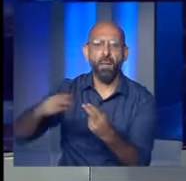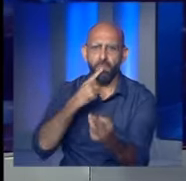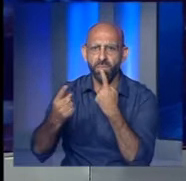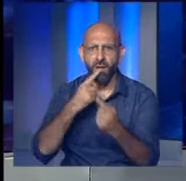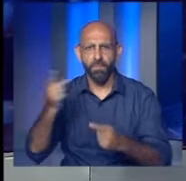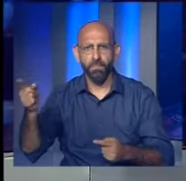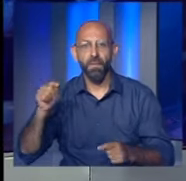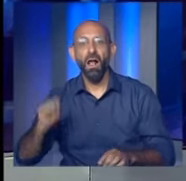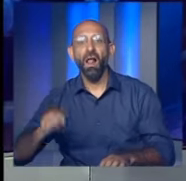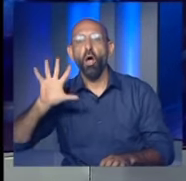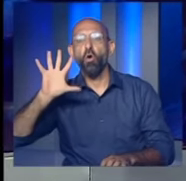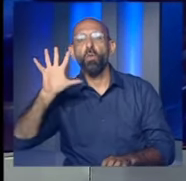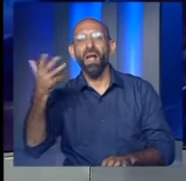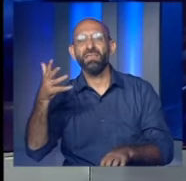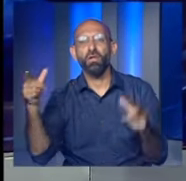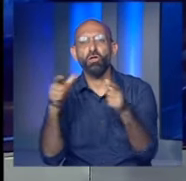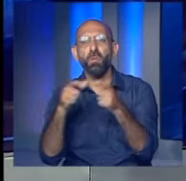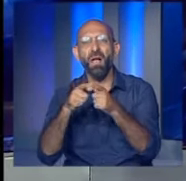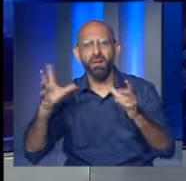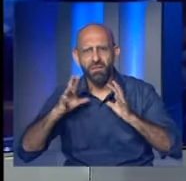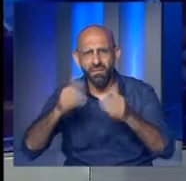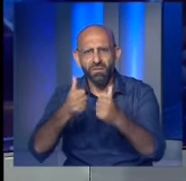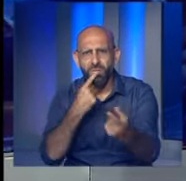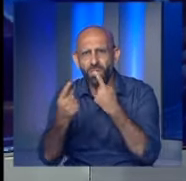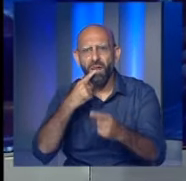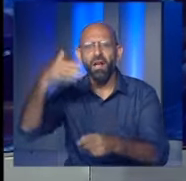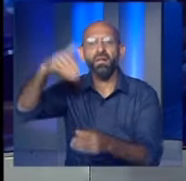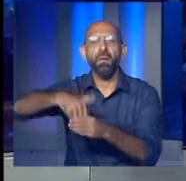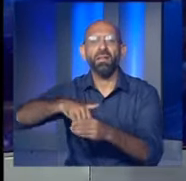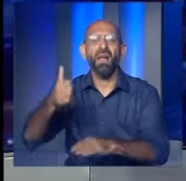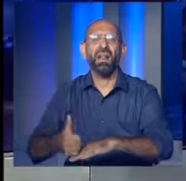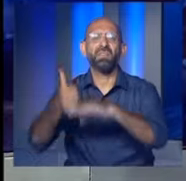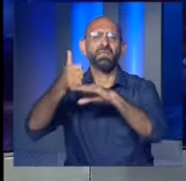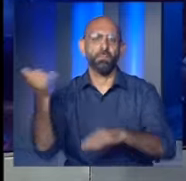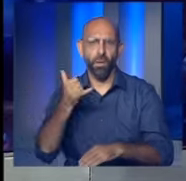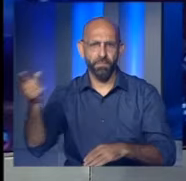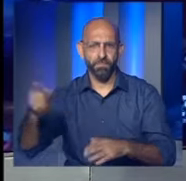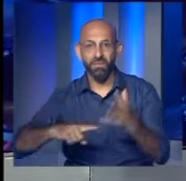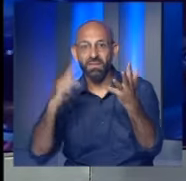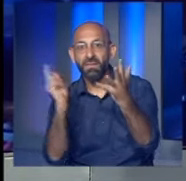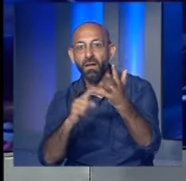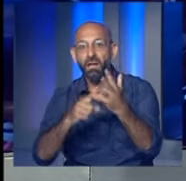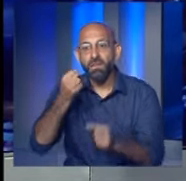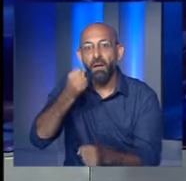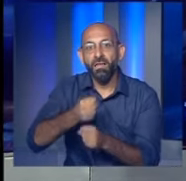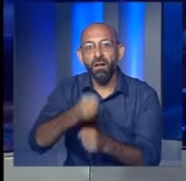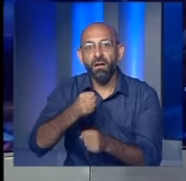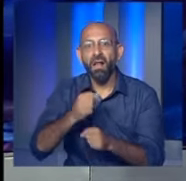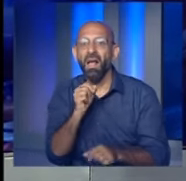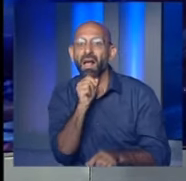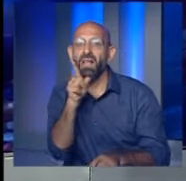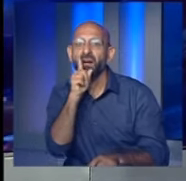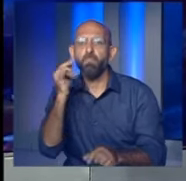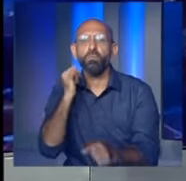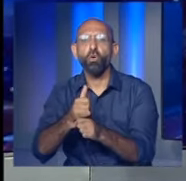الخماسيه تستعد لمعاوده تحركها في ملف الرئاسه والصعوبات جمه زياره منتظره للموفد